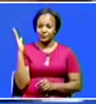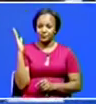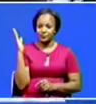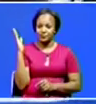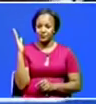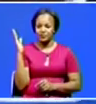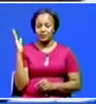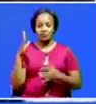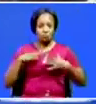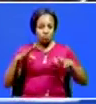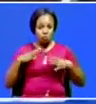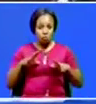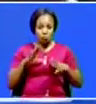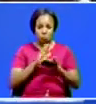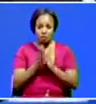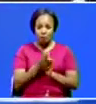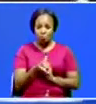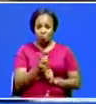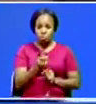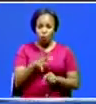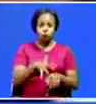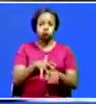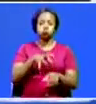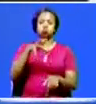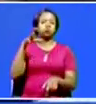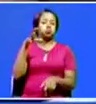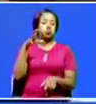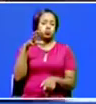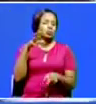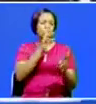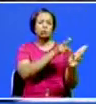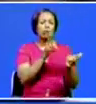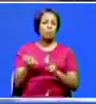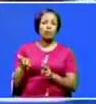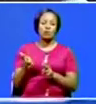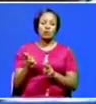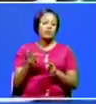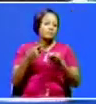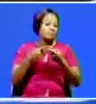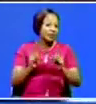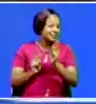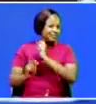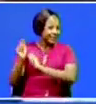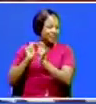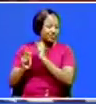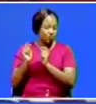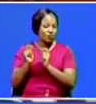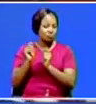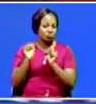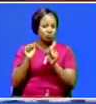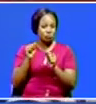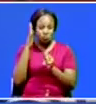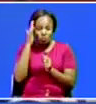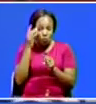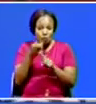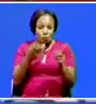Rufiji, mtu anakuwa na uvimbe kubwa, inakuwa kama ni heshima, wameshazoea hivyo. Kwa hiyo nyanyapaa inategemea na tamaduni za eneo ambalo mtu anatoka. Takwimu